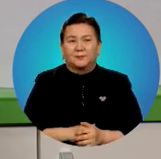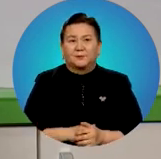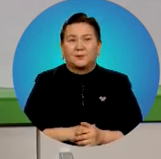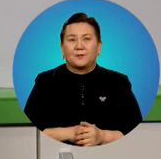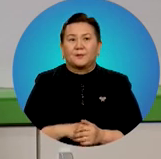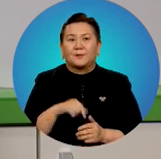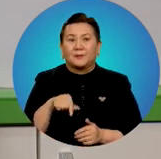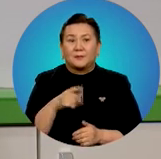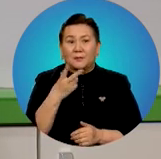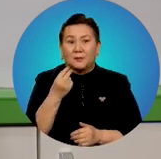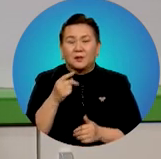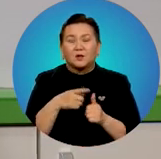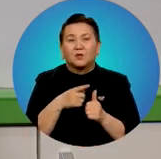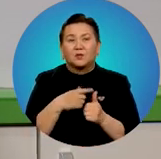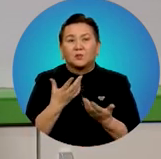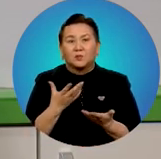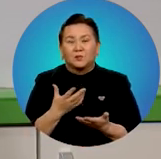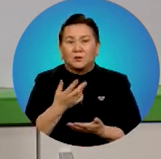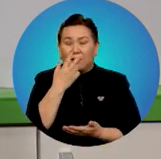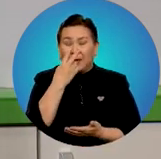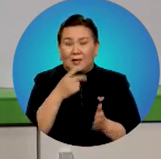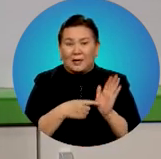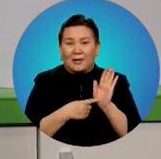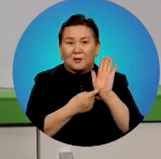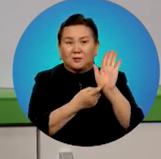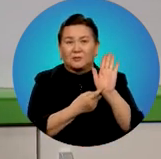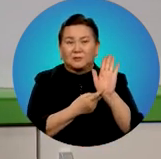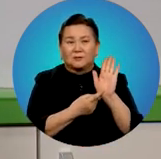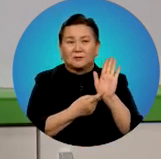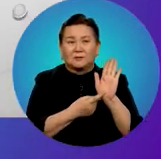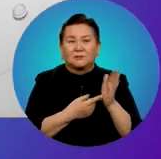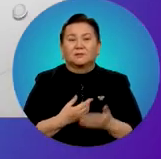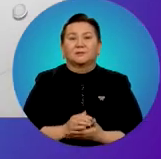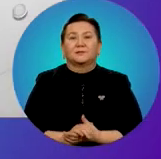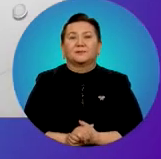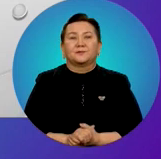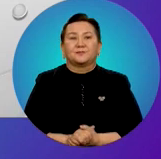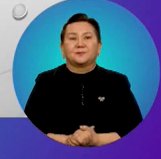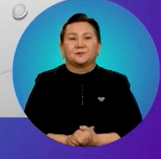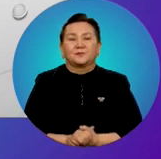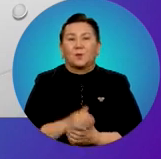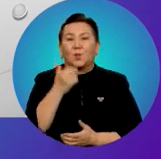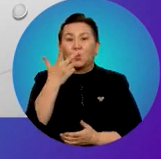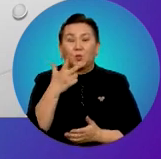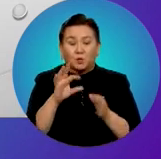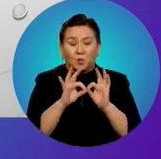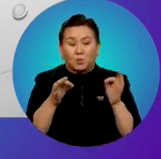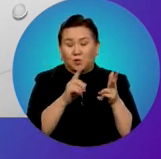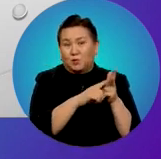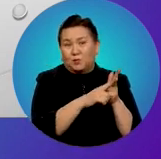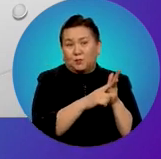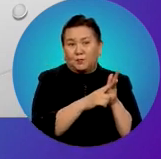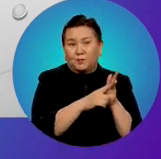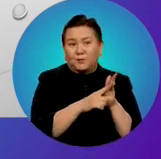За тэгэхээр энэ яг хинээс олж байна вэ гэдгийг харуулсан юм. Адилтгал байна. За гурав дахь хэсэгт